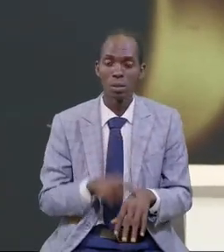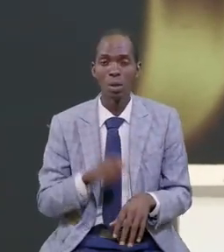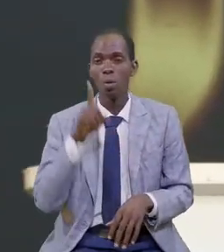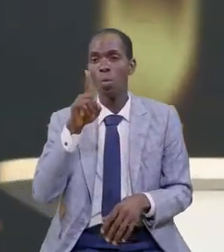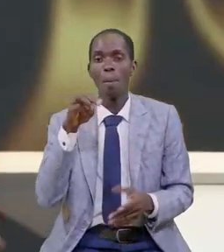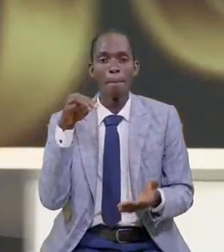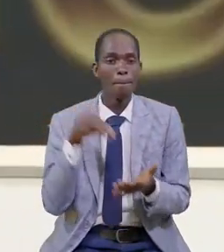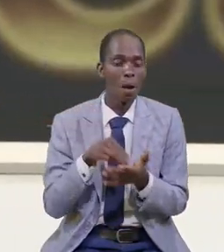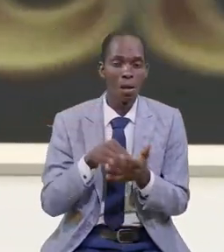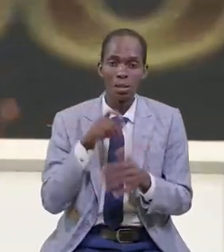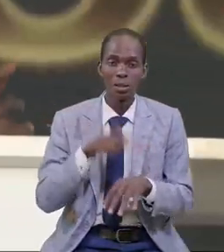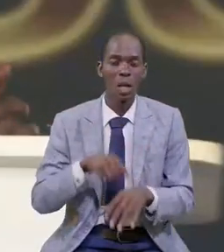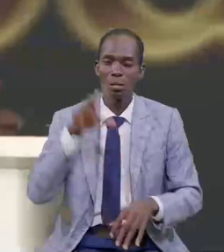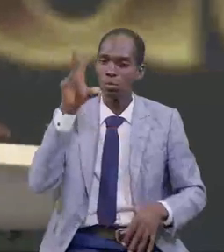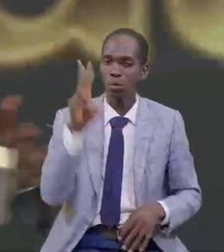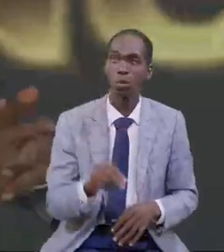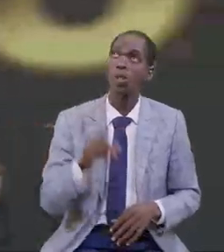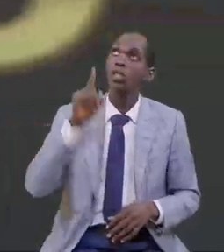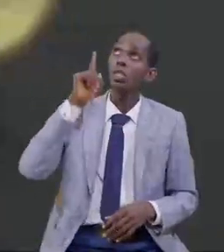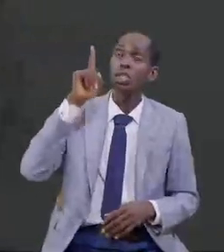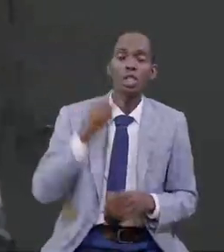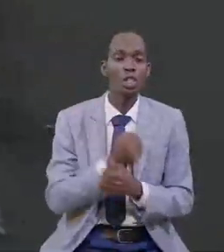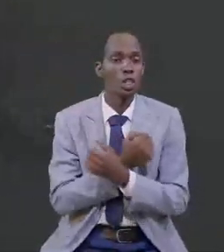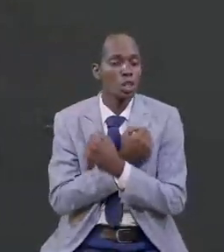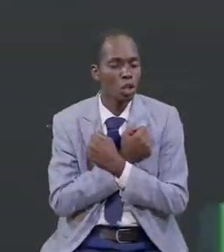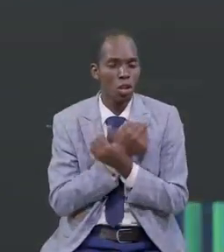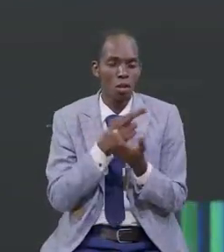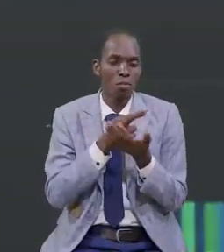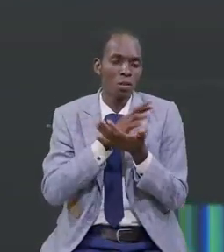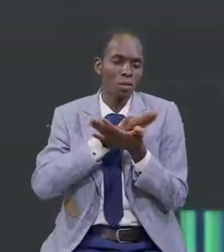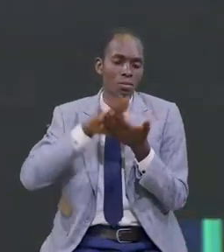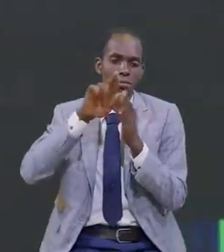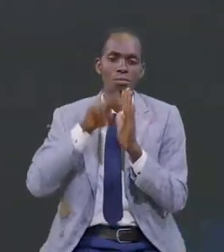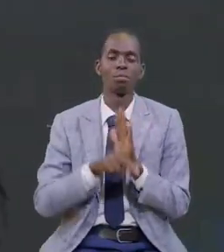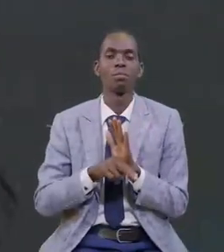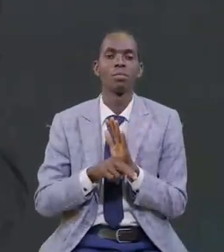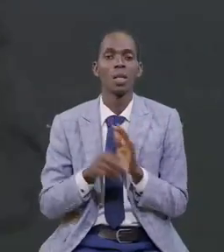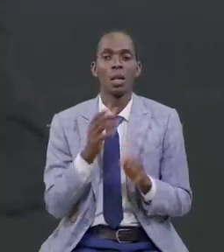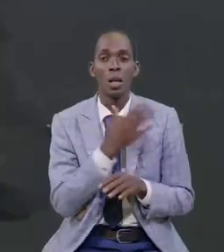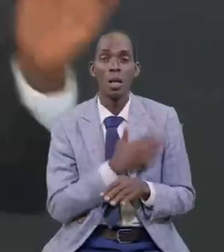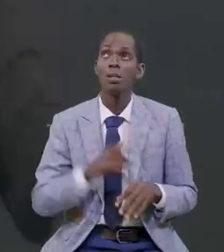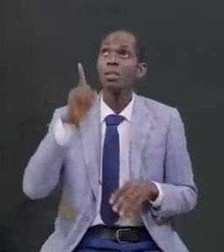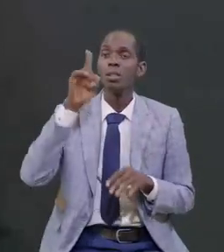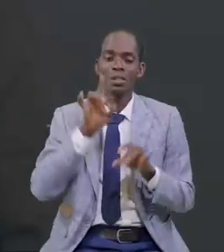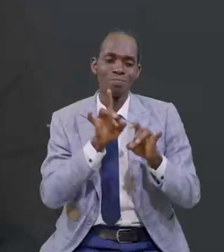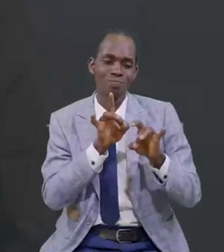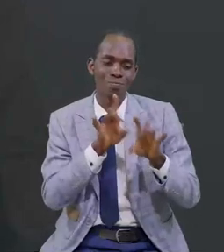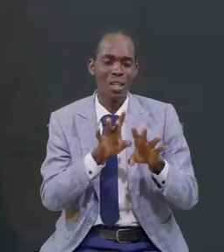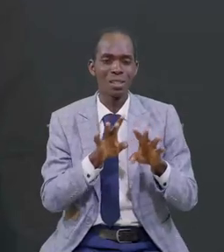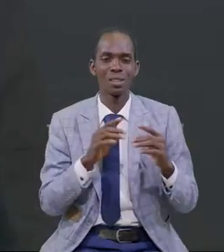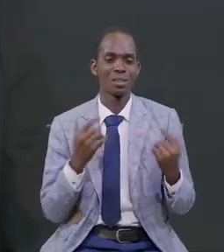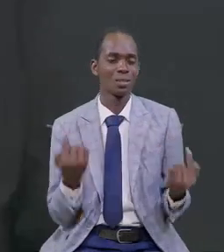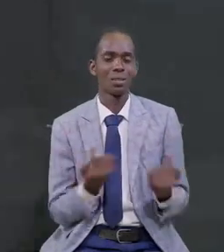non Dieu aime la justice et et dit que il est